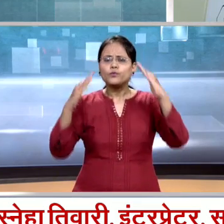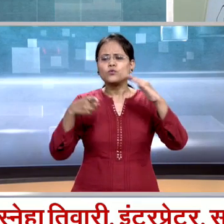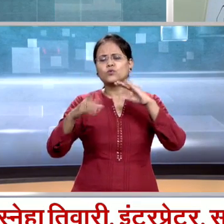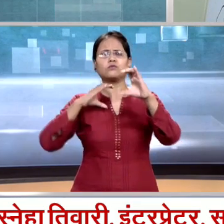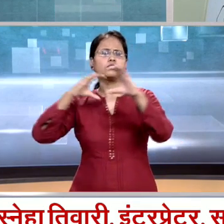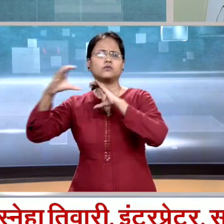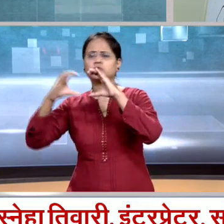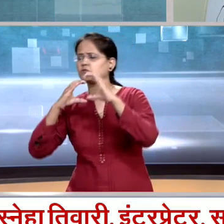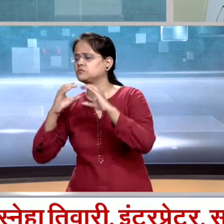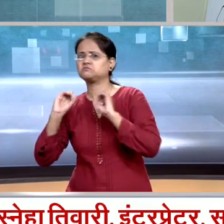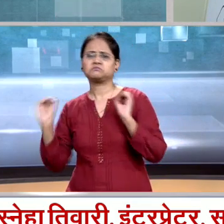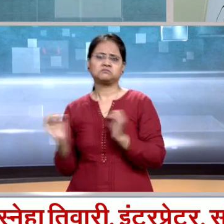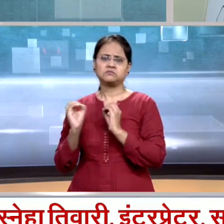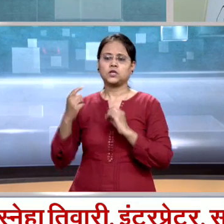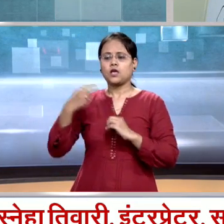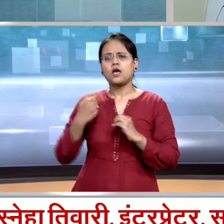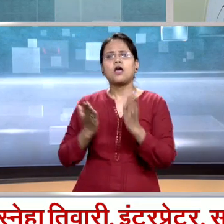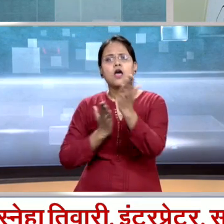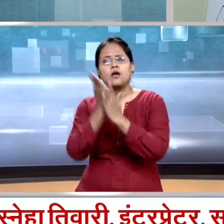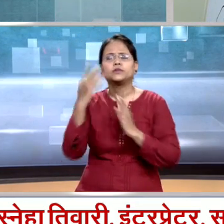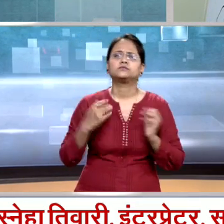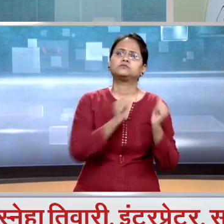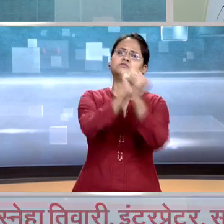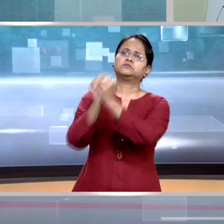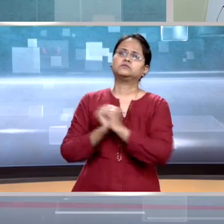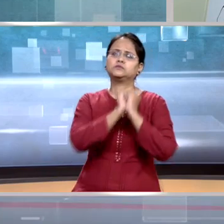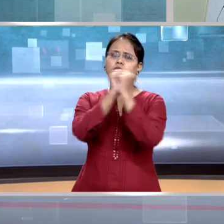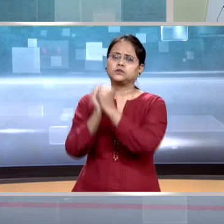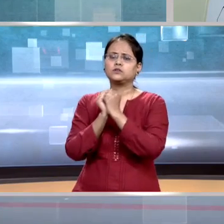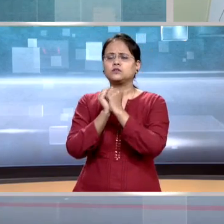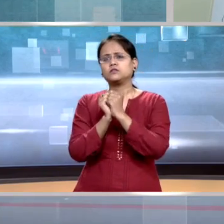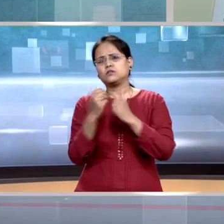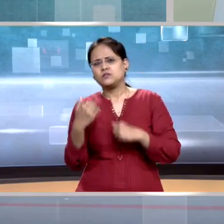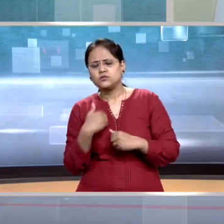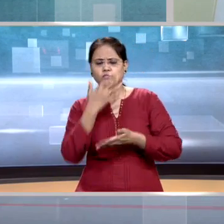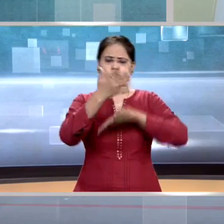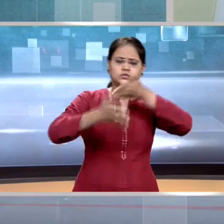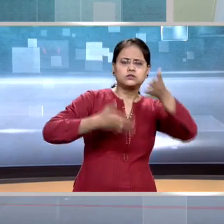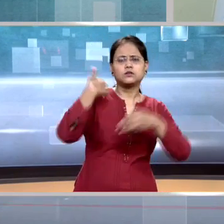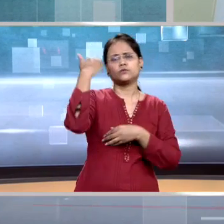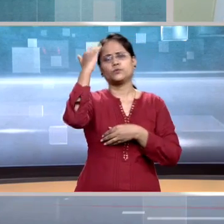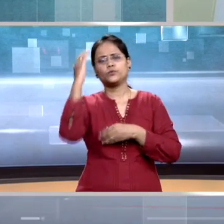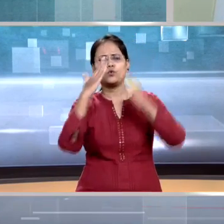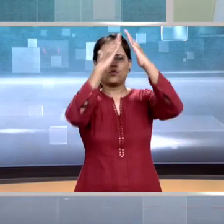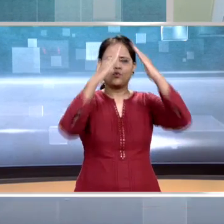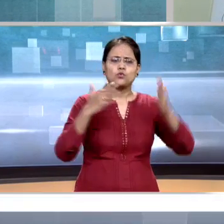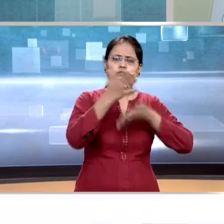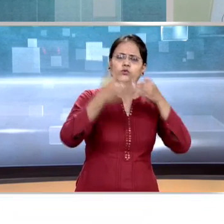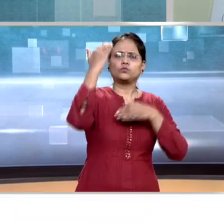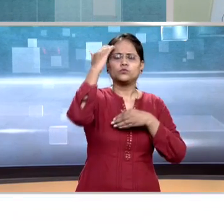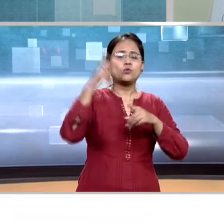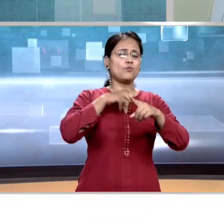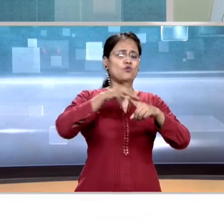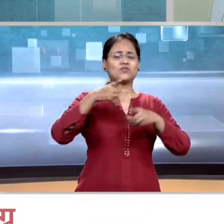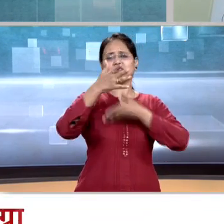कोई कम्युनिकेट नहीं कर सकता था क्योंकि हमेशा से मैं ही उसके साथ रहती थी। तो कहीं ना कहीं मुझे साइंस आते थे, होम साइंस में जानती थी, प्रोफेशनल साइंस